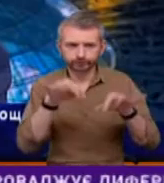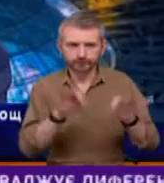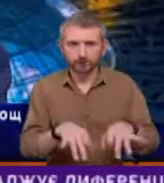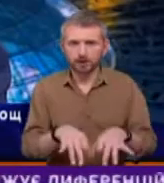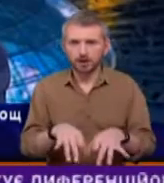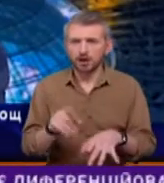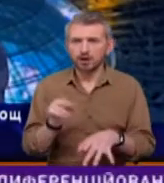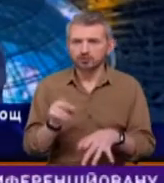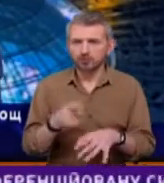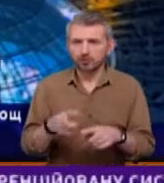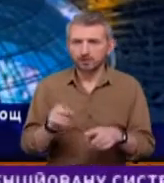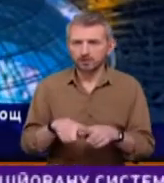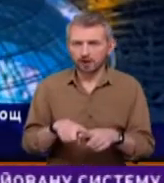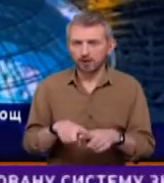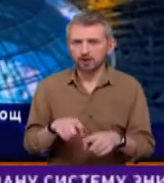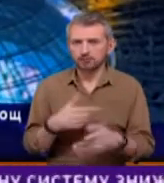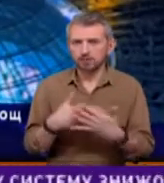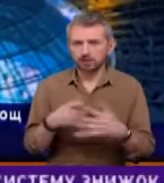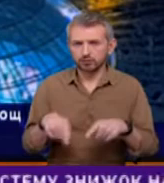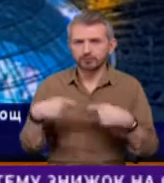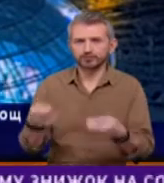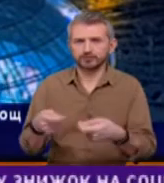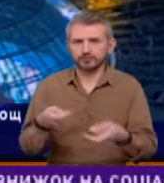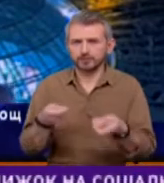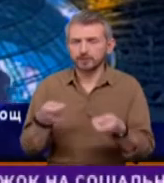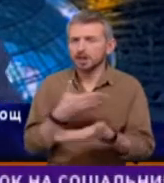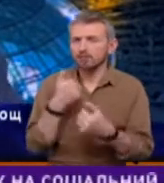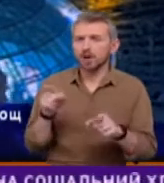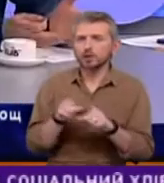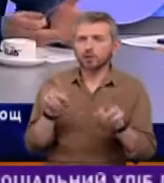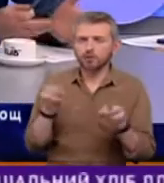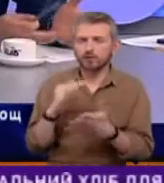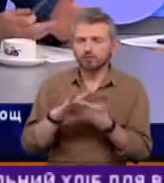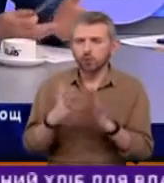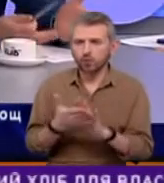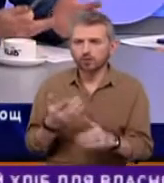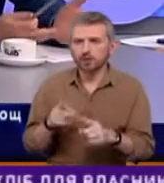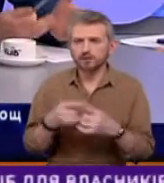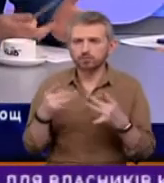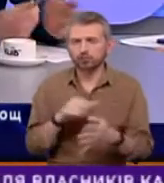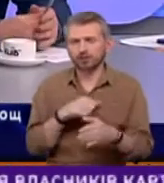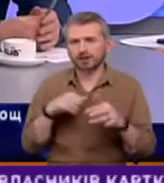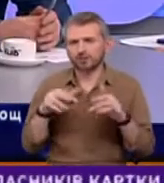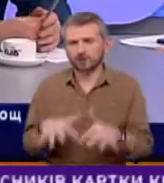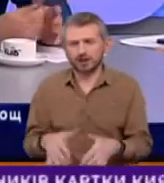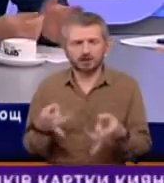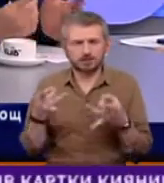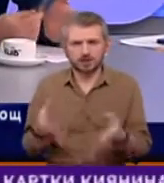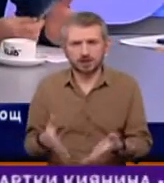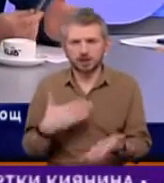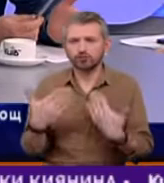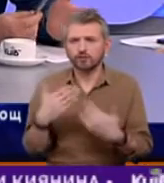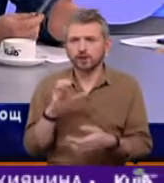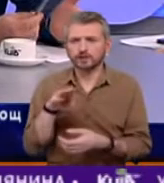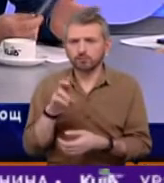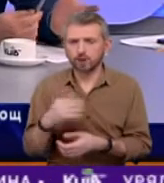якийсь аутсорс? Варіант для суспільства? Немає таких правил, немає такого положення взагалі. Це є просто самодіяльність, елементарна самодіяльність. Ну, стосовно СТБ,